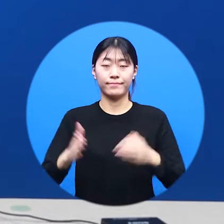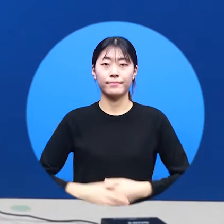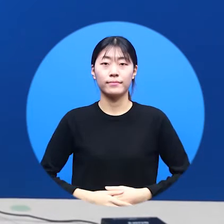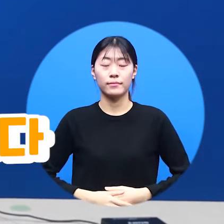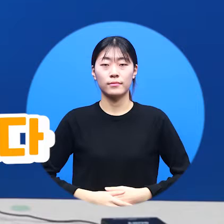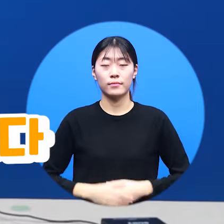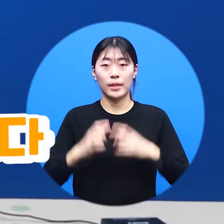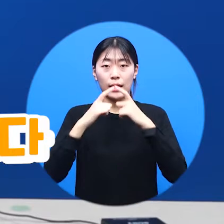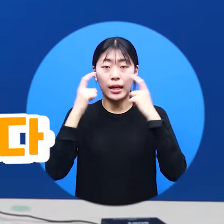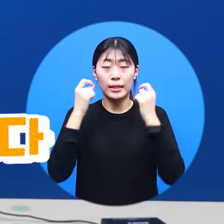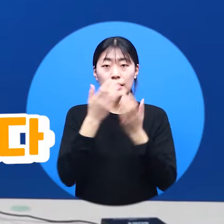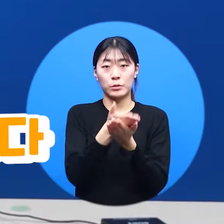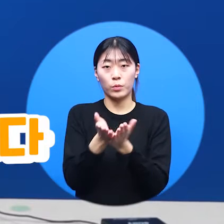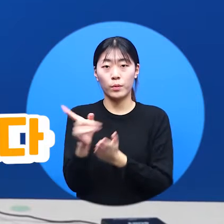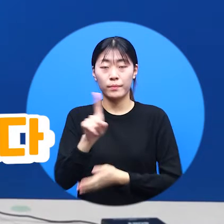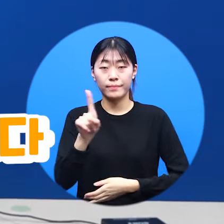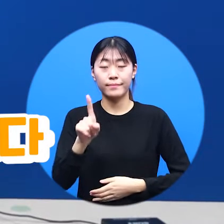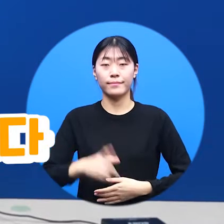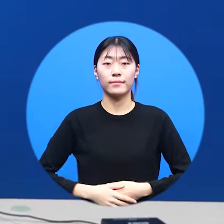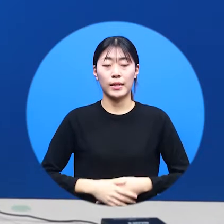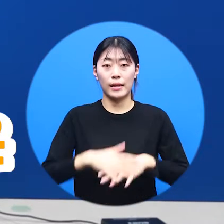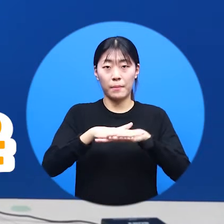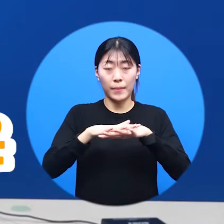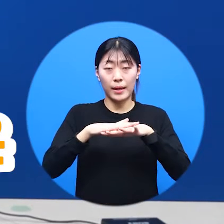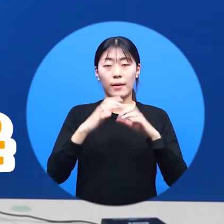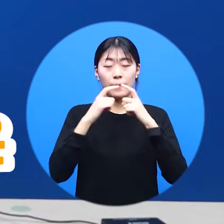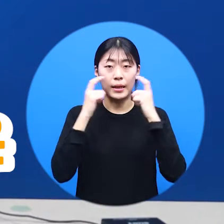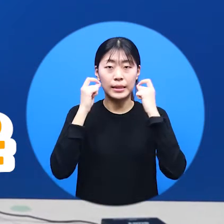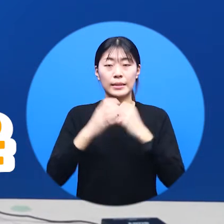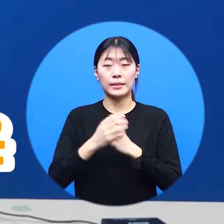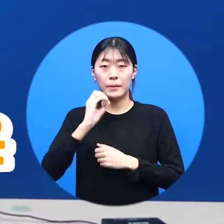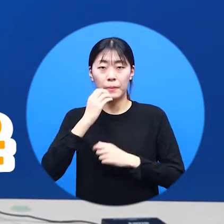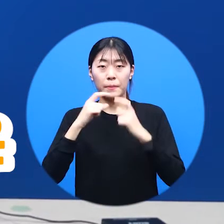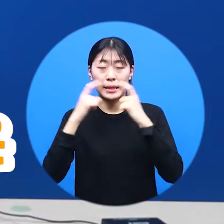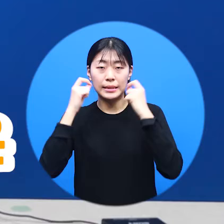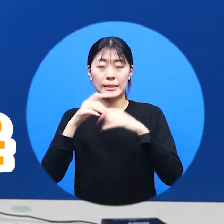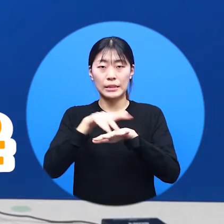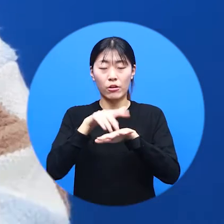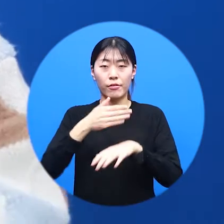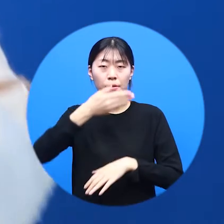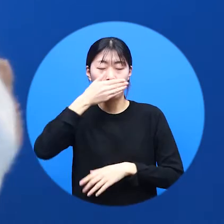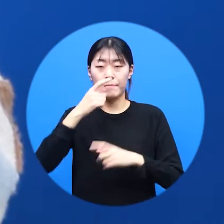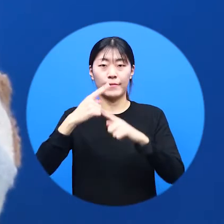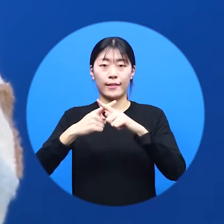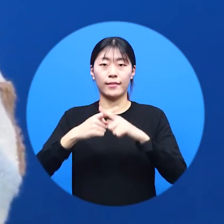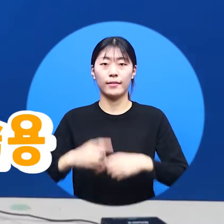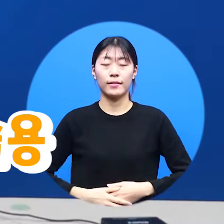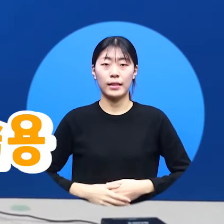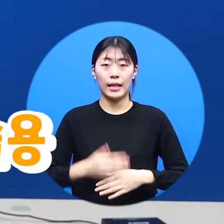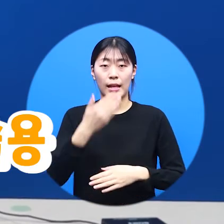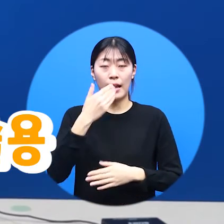시행됩니다. 쓸 수 있는 마스크 종류도 정해졌습니다. 망사형 마스크, 밸브형 마스크, 스카프 등은 인정 안